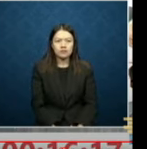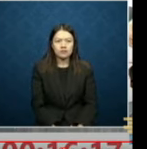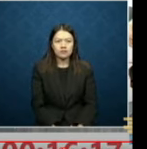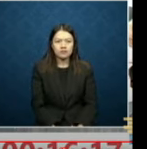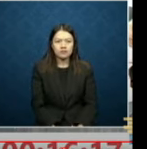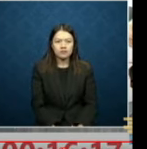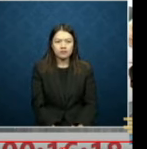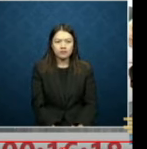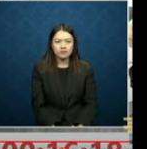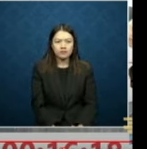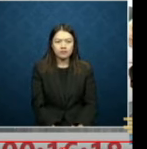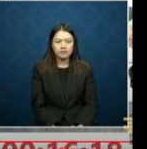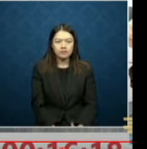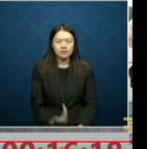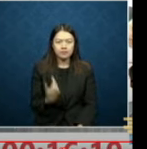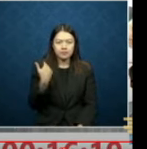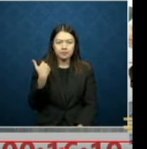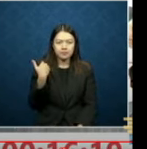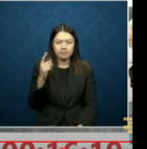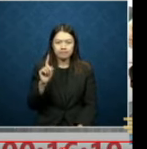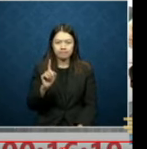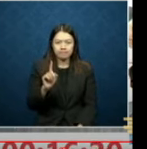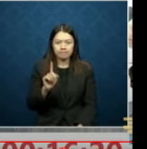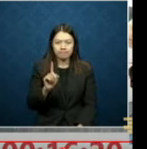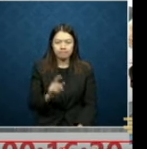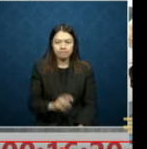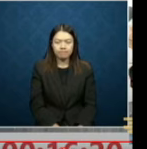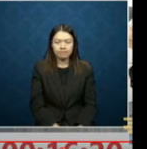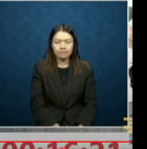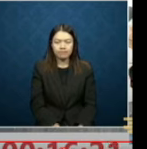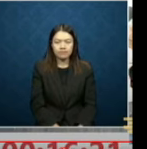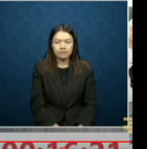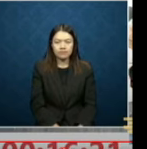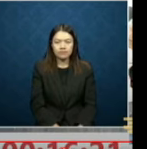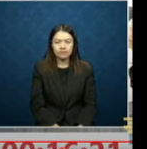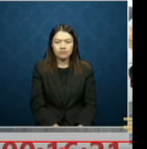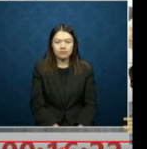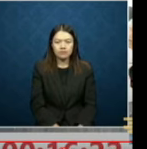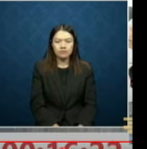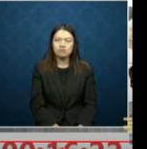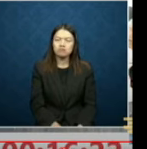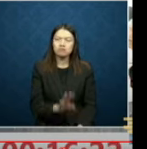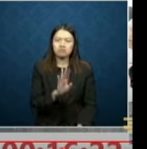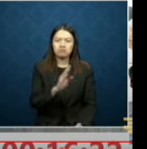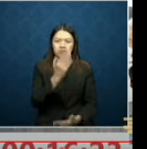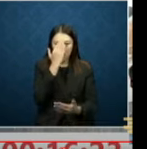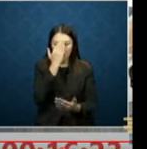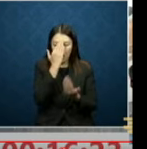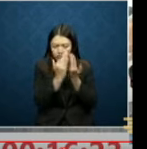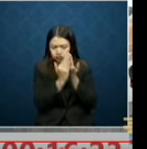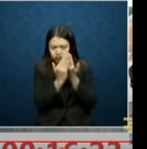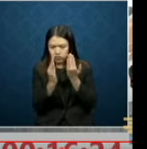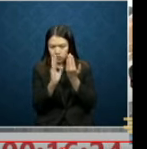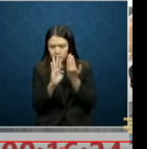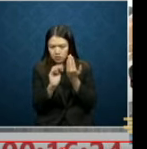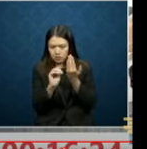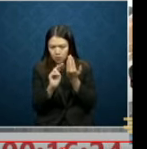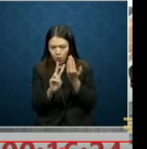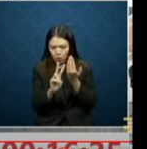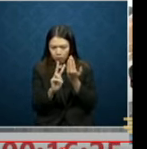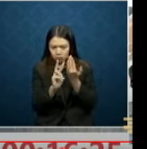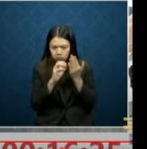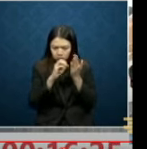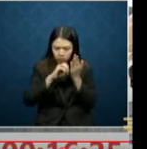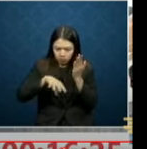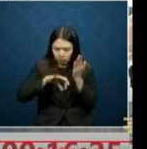ก็มีอยู่42หน้าหลุดหายไปมั่งหรือเปล่าก็ไม่รู้น